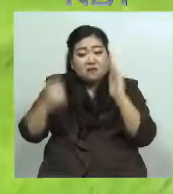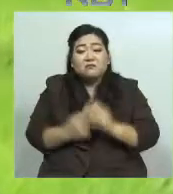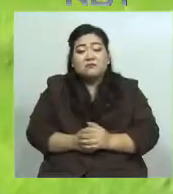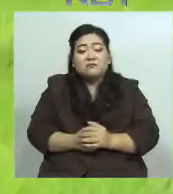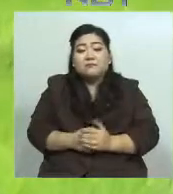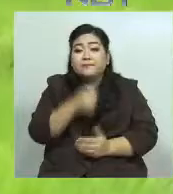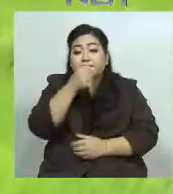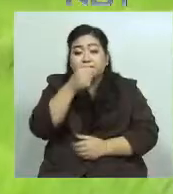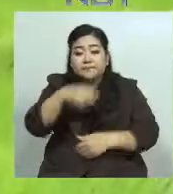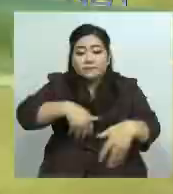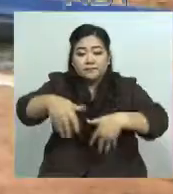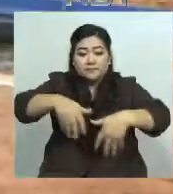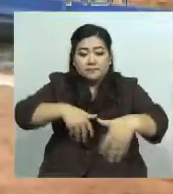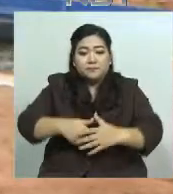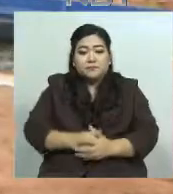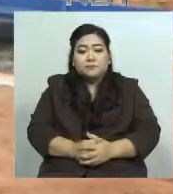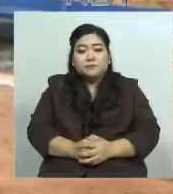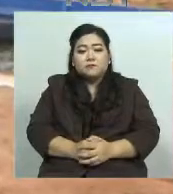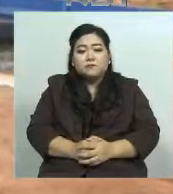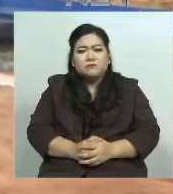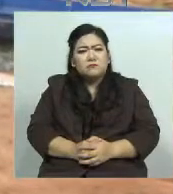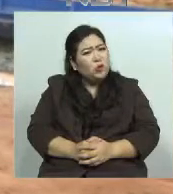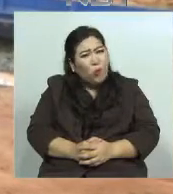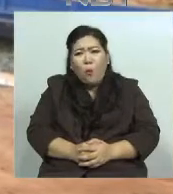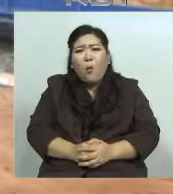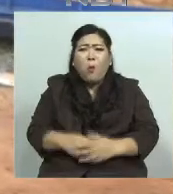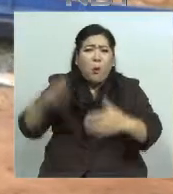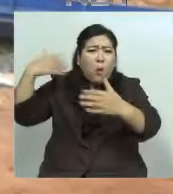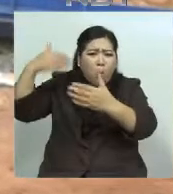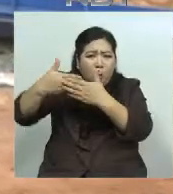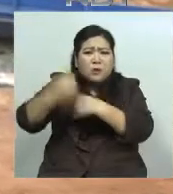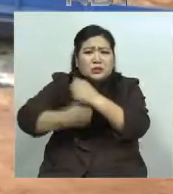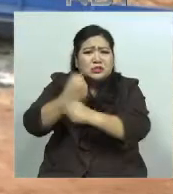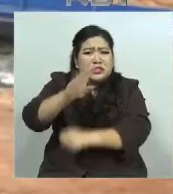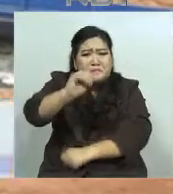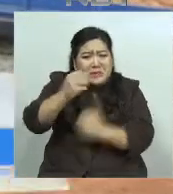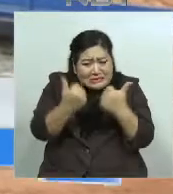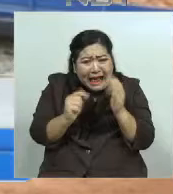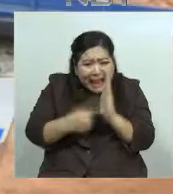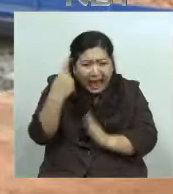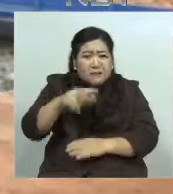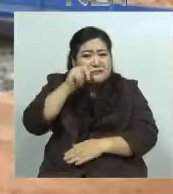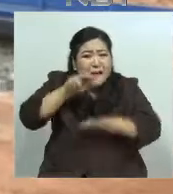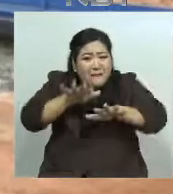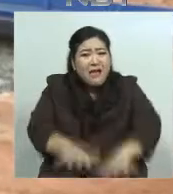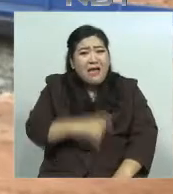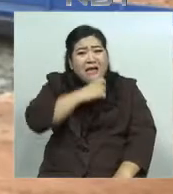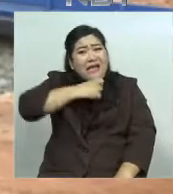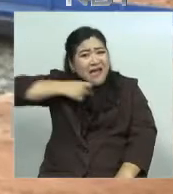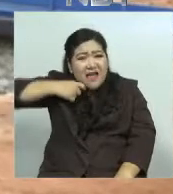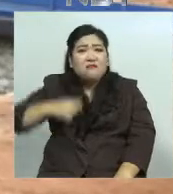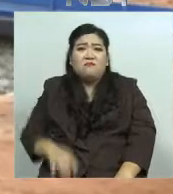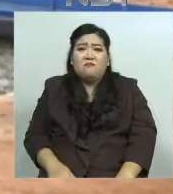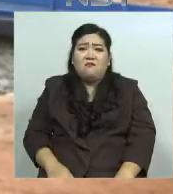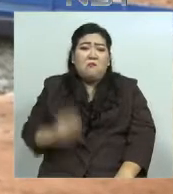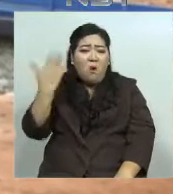านกันสักหน่อยค่ะ น้อยที่สุดในรอบ40ปี40ปีแต่เหตุแก่งสร้างอ่างเก็บน้ำแ